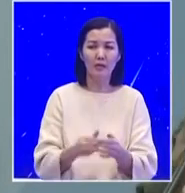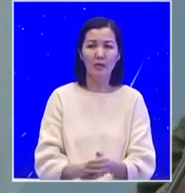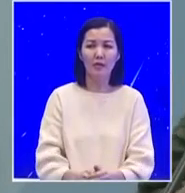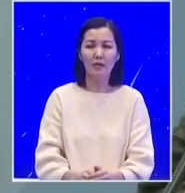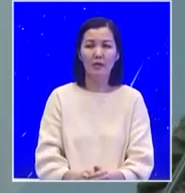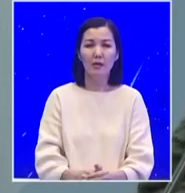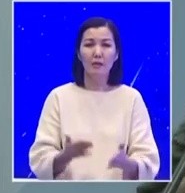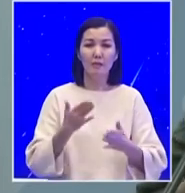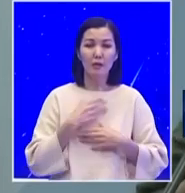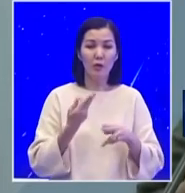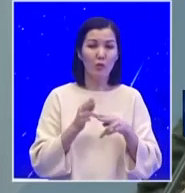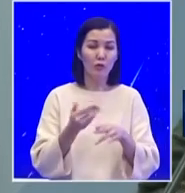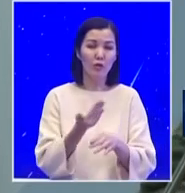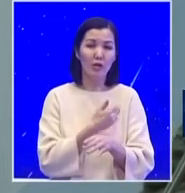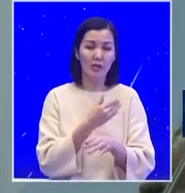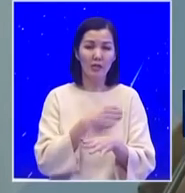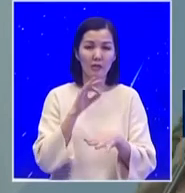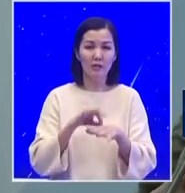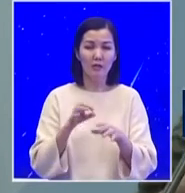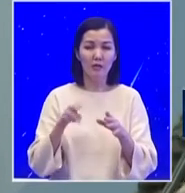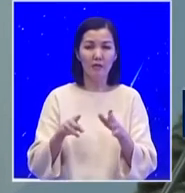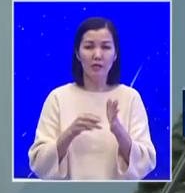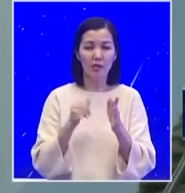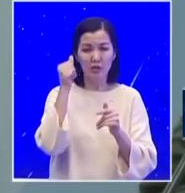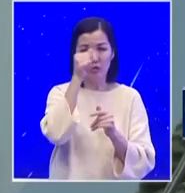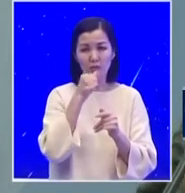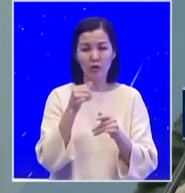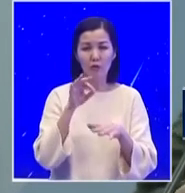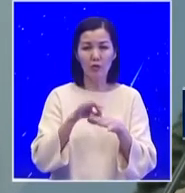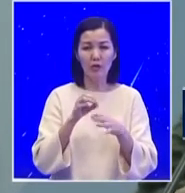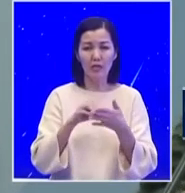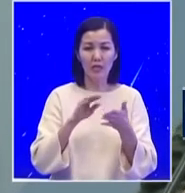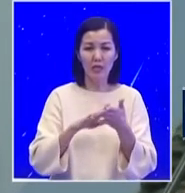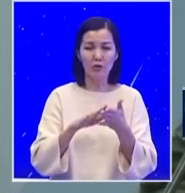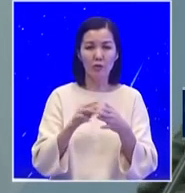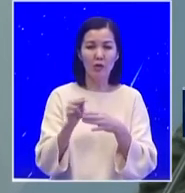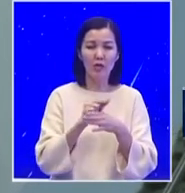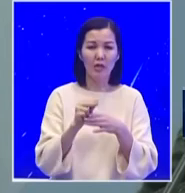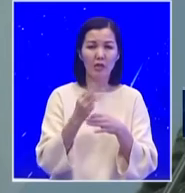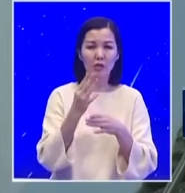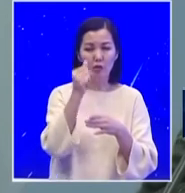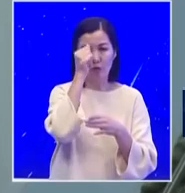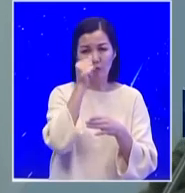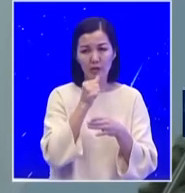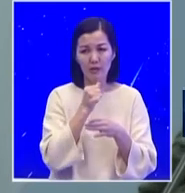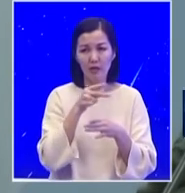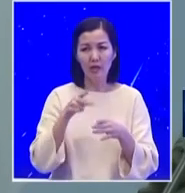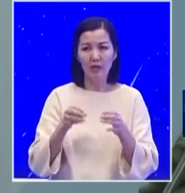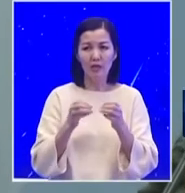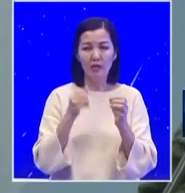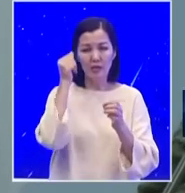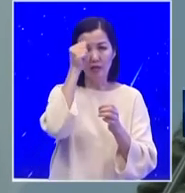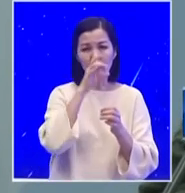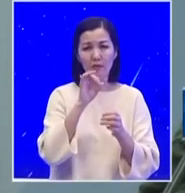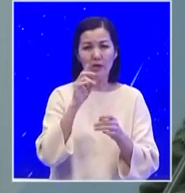Мне очень хотелось жить. Я заболела в 2006 году. Тогда же стала на учет. Лечилась на протяжении 4 месяцев. В 2010